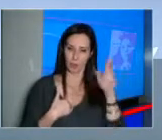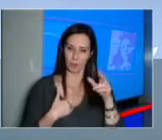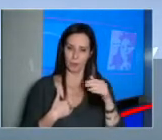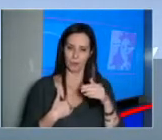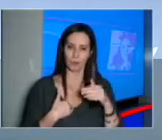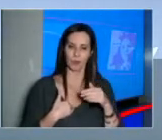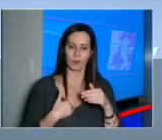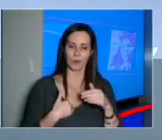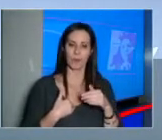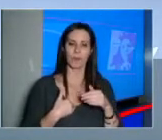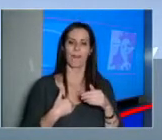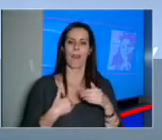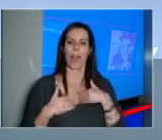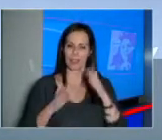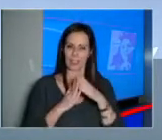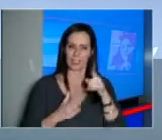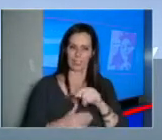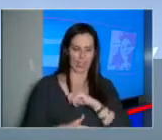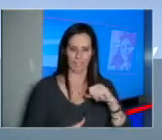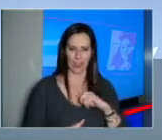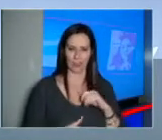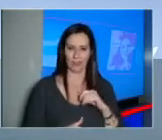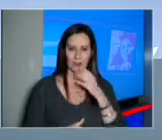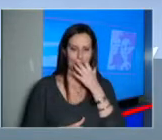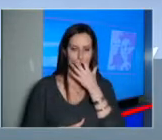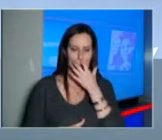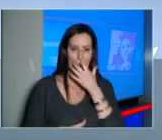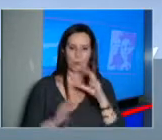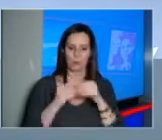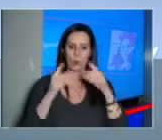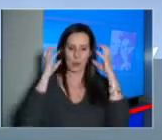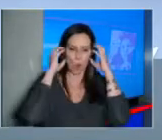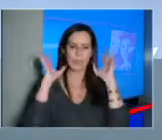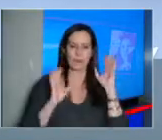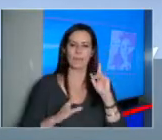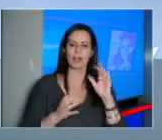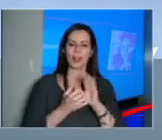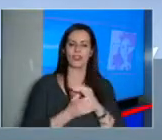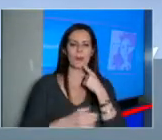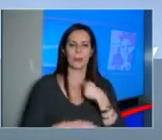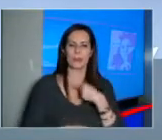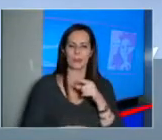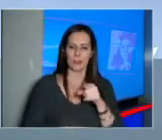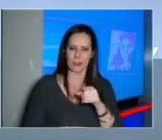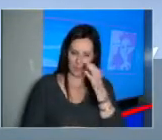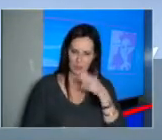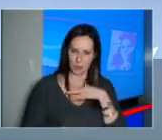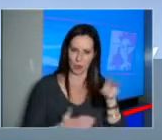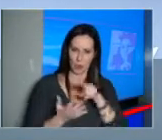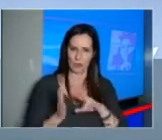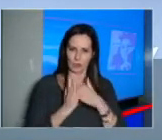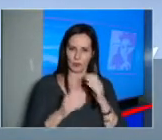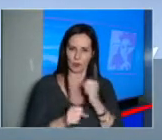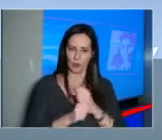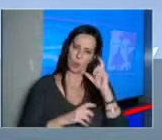אני ישבתי לקרוא את הספר הזה לבד, עם מוזיקה באוזניים, ואז חברה שלי אמרה לי, אתה שם לב שאתה קורא את הספר